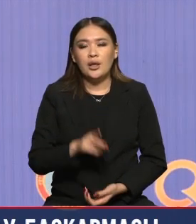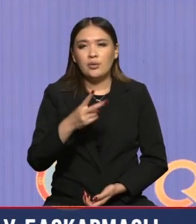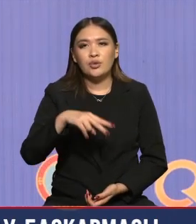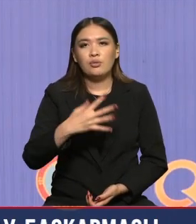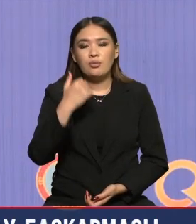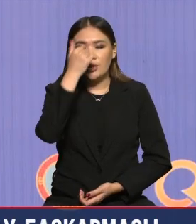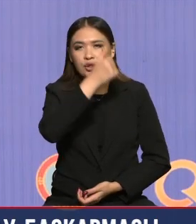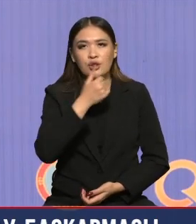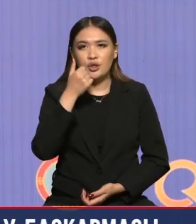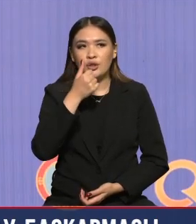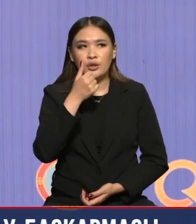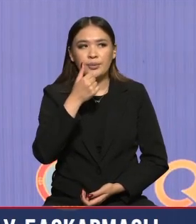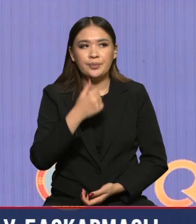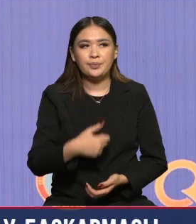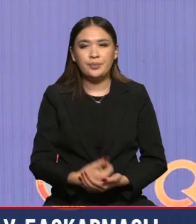2025 жылды